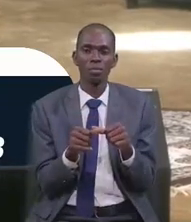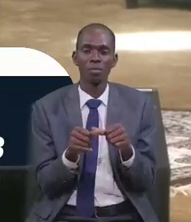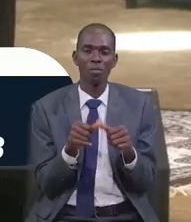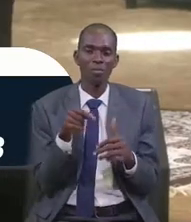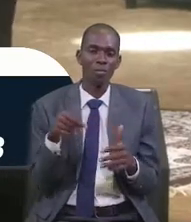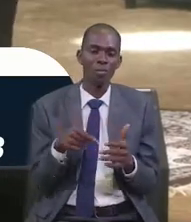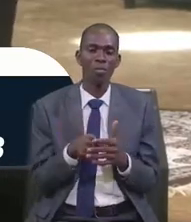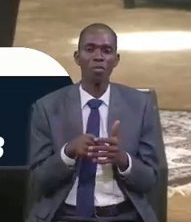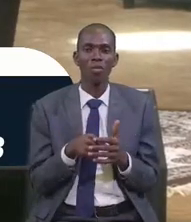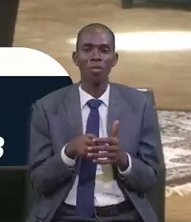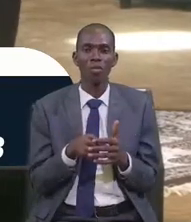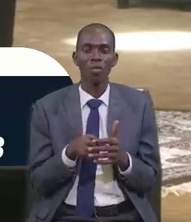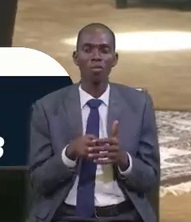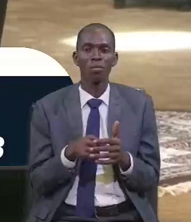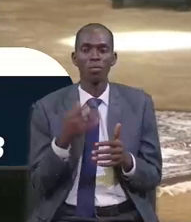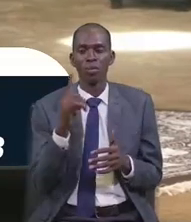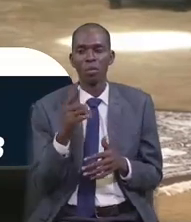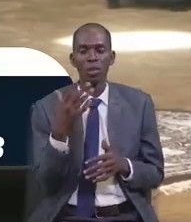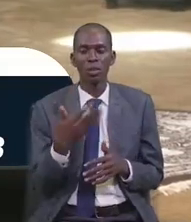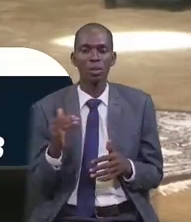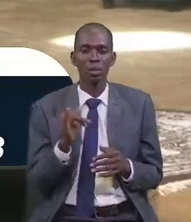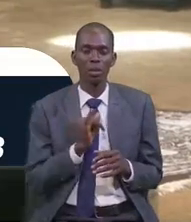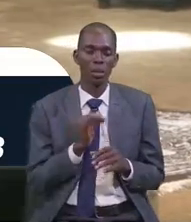cette seule poursuite que j'ai. Et